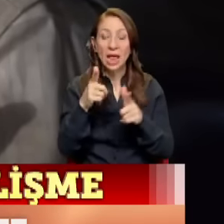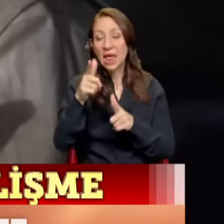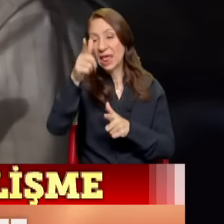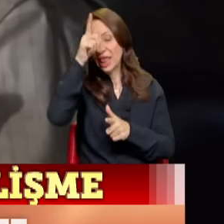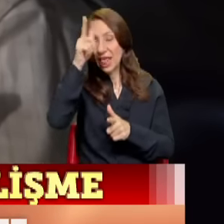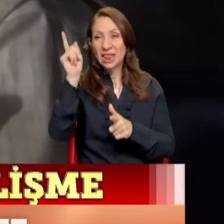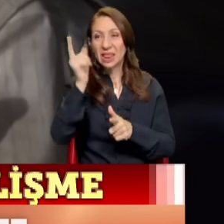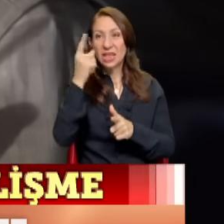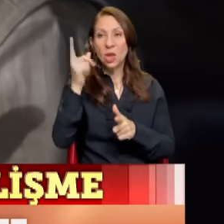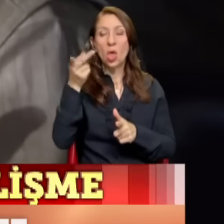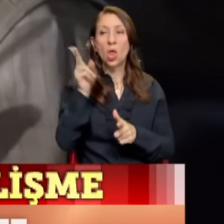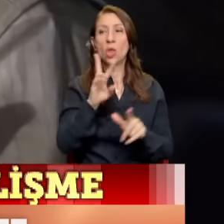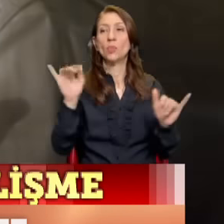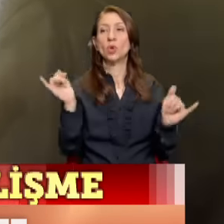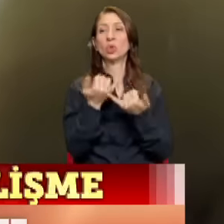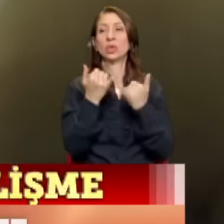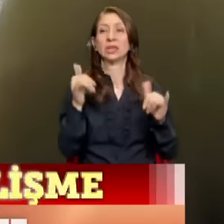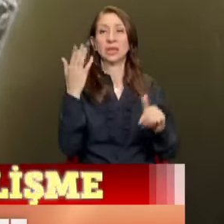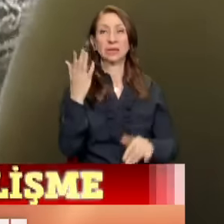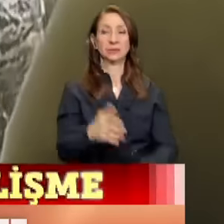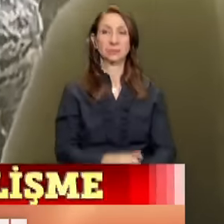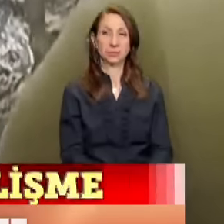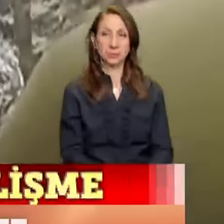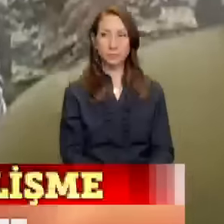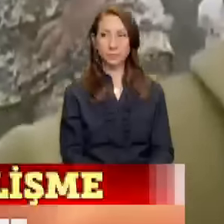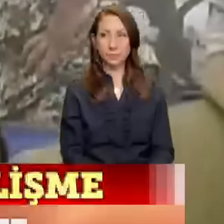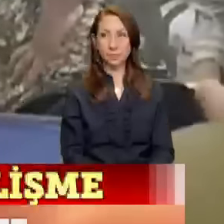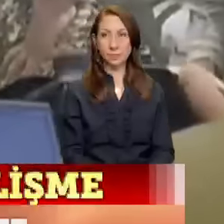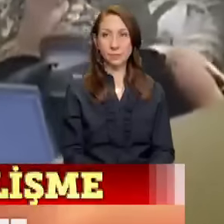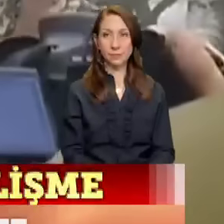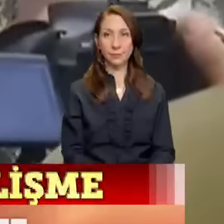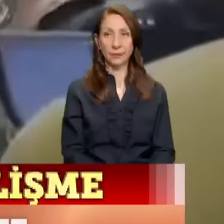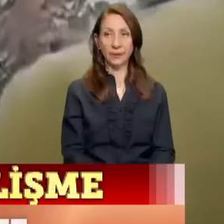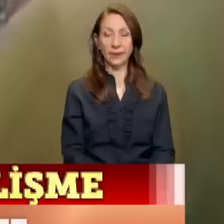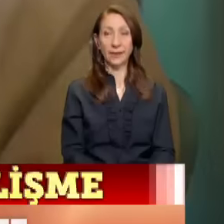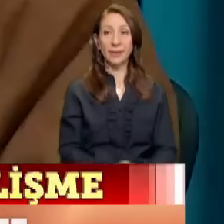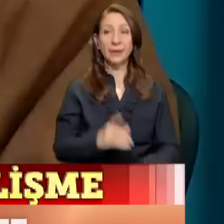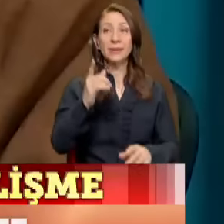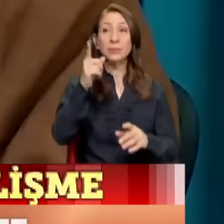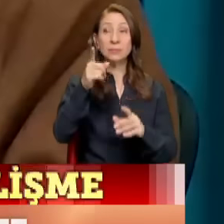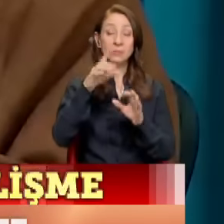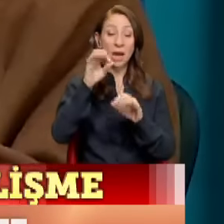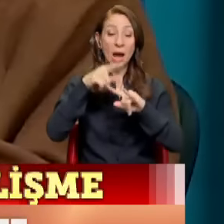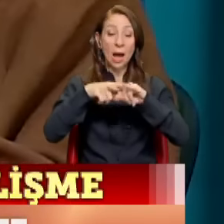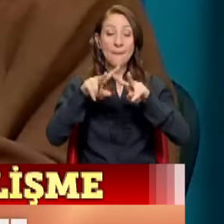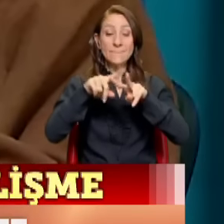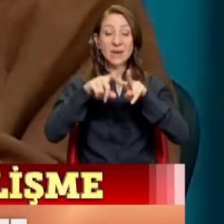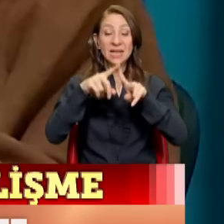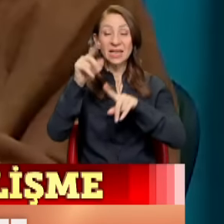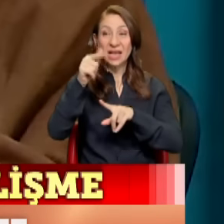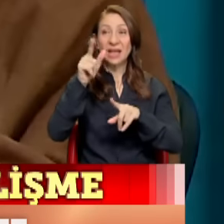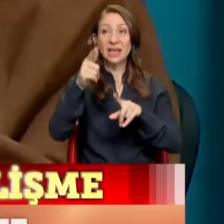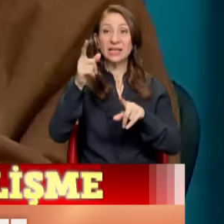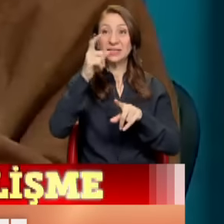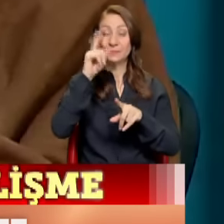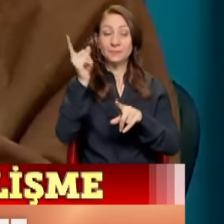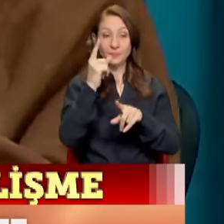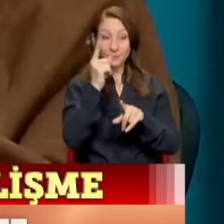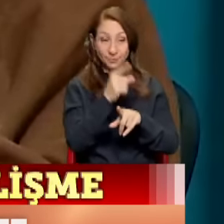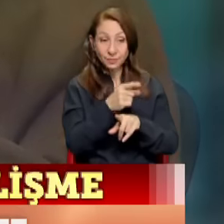İran liderinin ölümünü kutladılar dinli Lider hamaney'in Halefi gösterilen reisinin